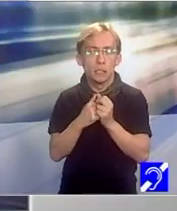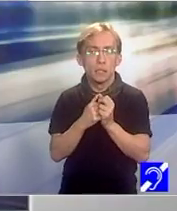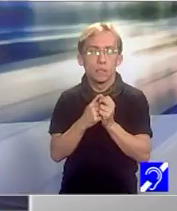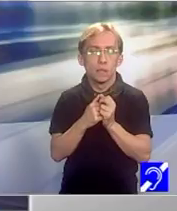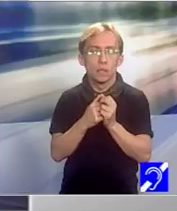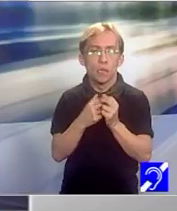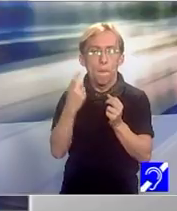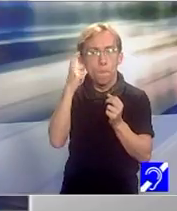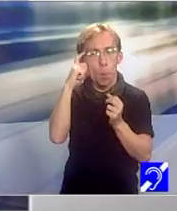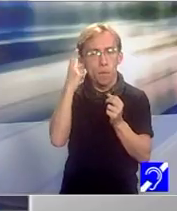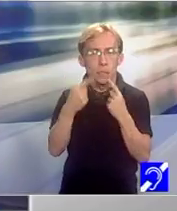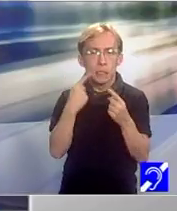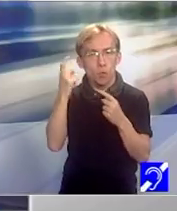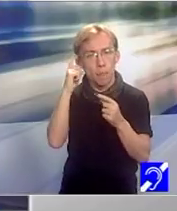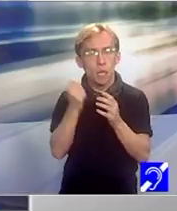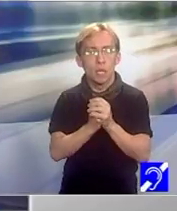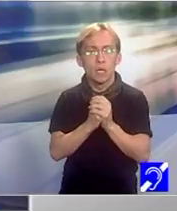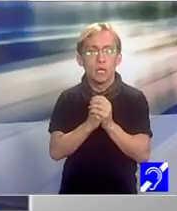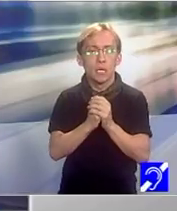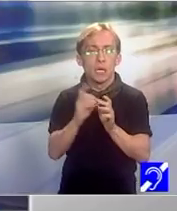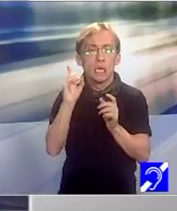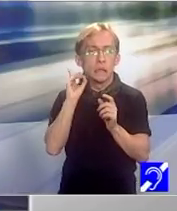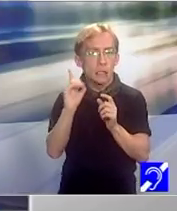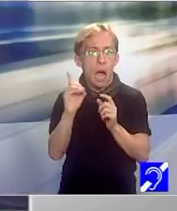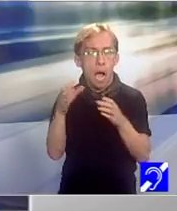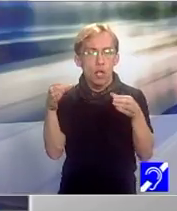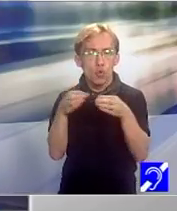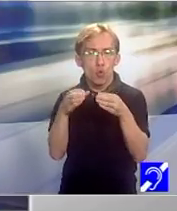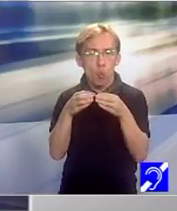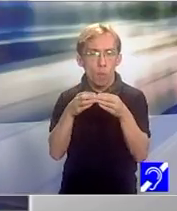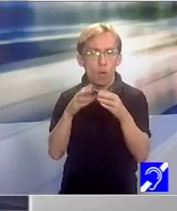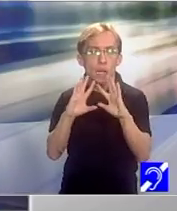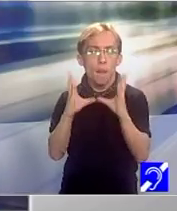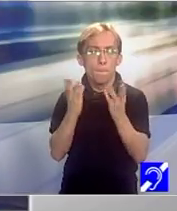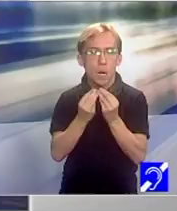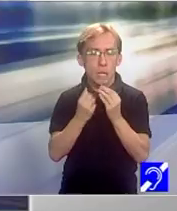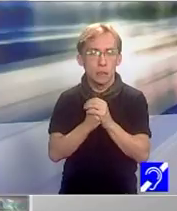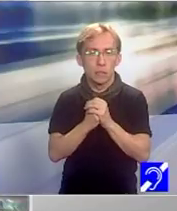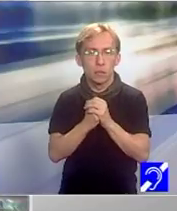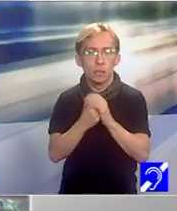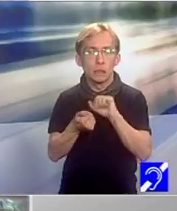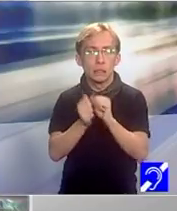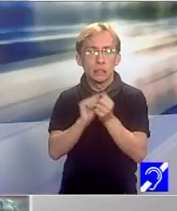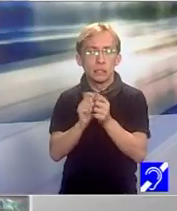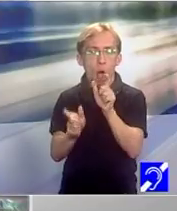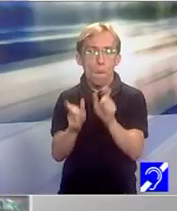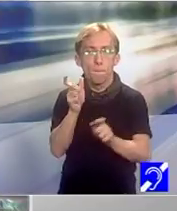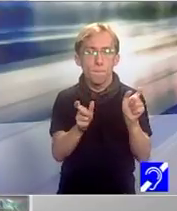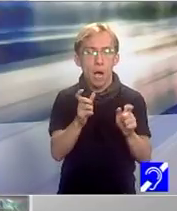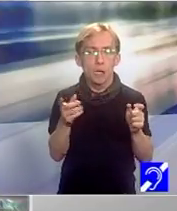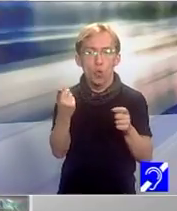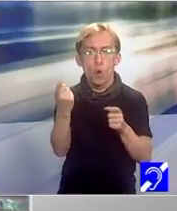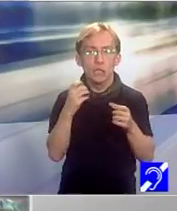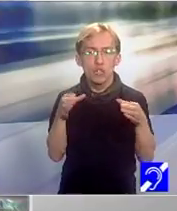discutată cu un psiholog. Pe de altă parte, sunt sigură că grupurile de părinți și persoane din cercul persoanelor